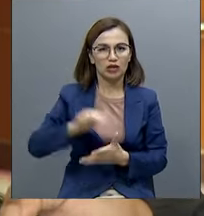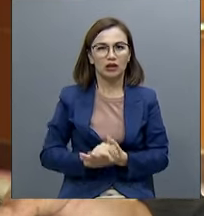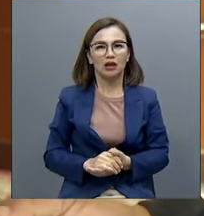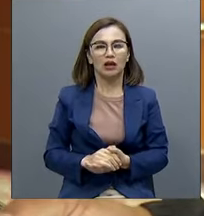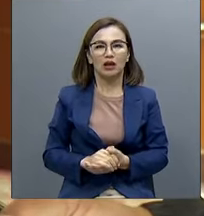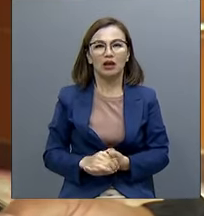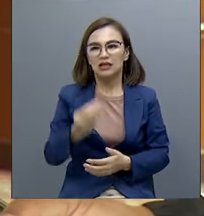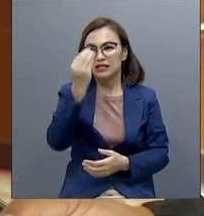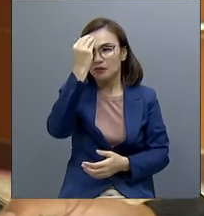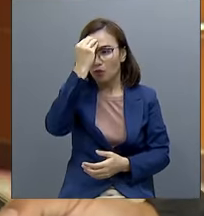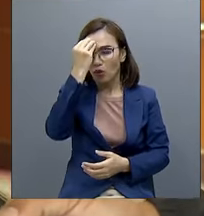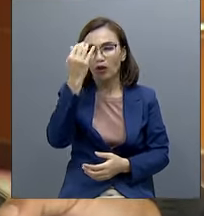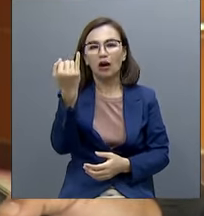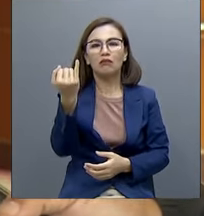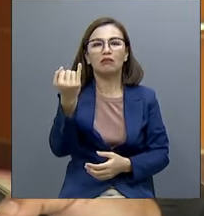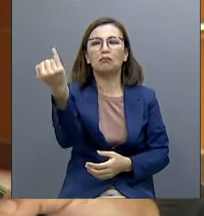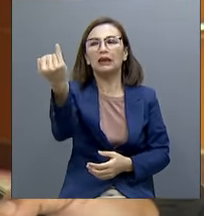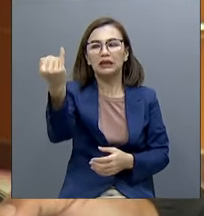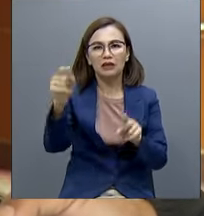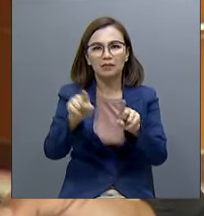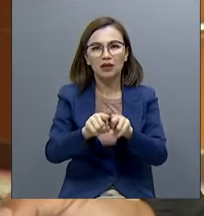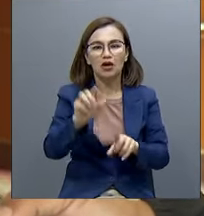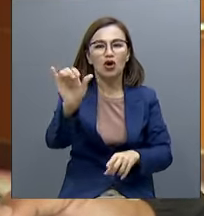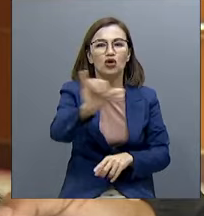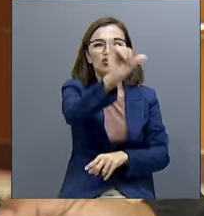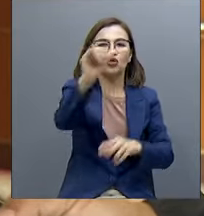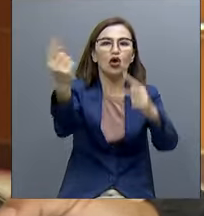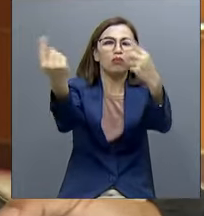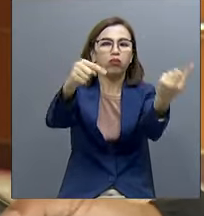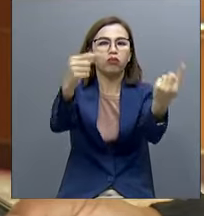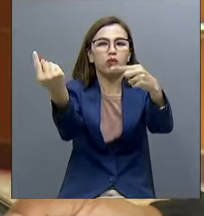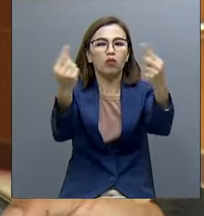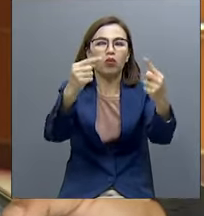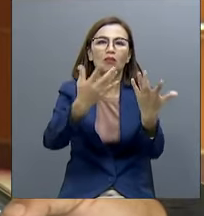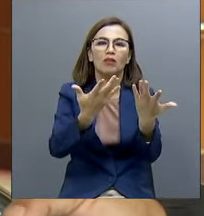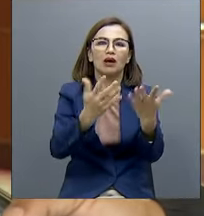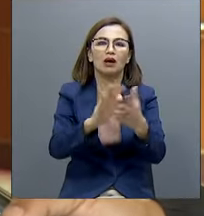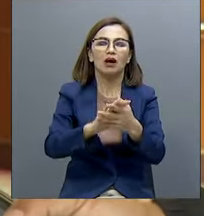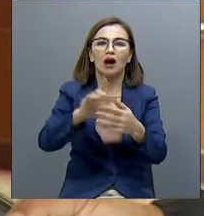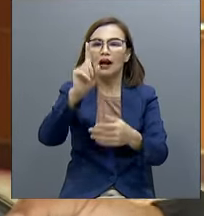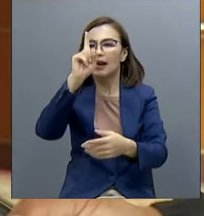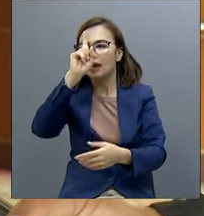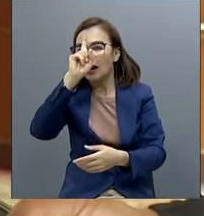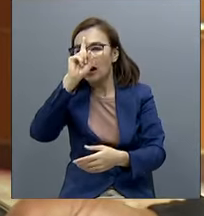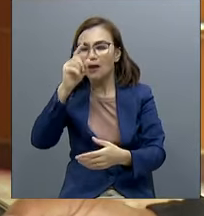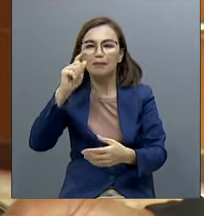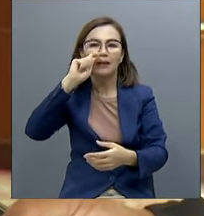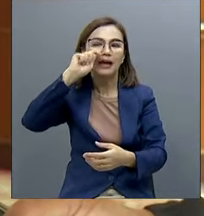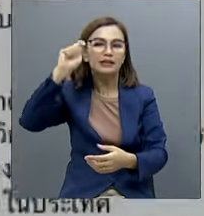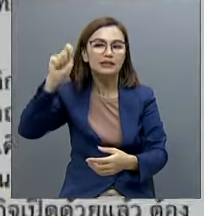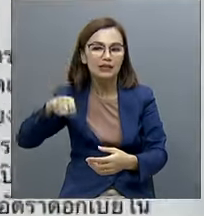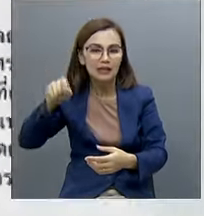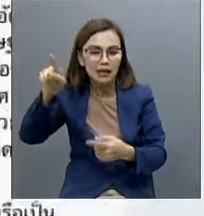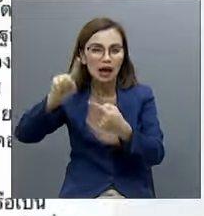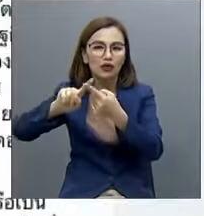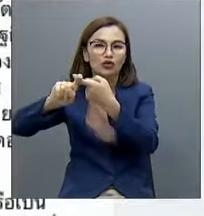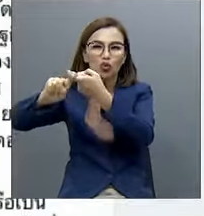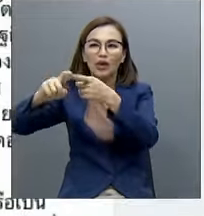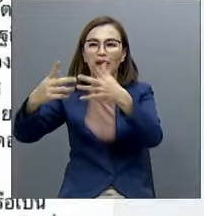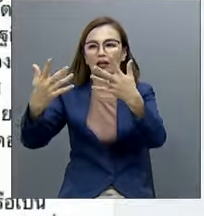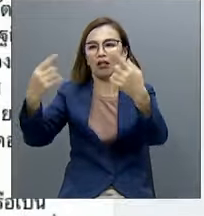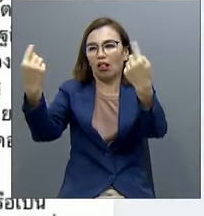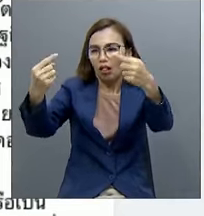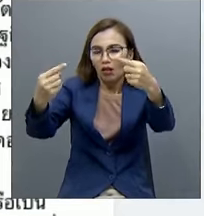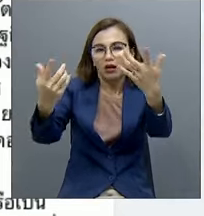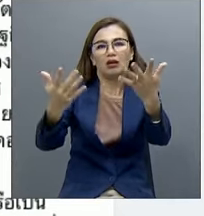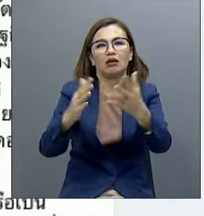ญี่ปุ่นเราก็รู้นะยุโรปรบกับไอ้เรื่องยูเครนรัสเซียเนี่ยนะกระเป๋าหมดละนาย